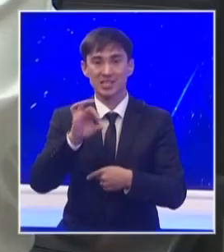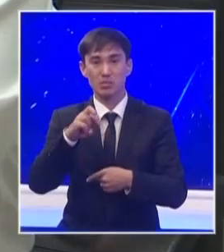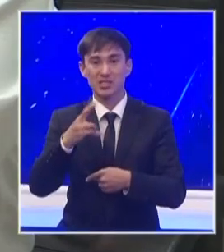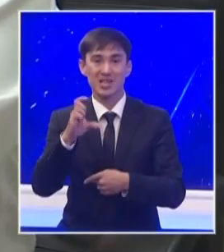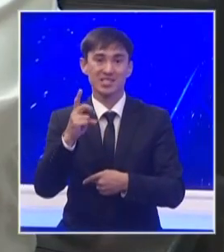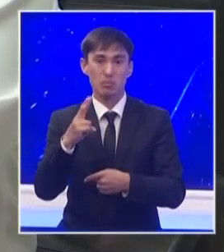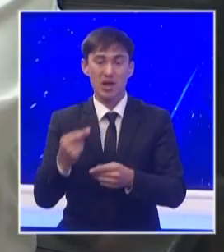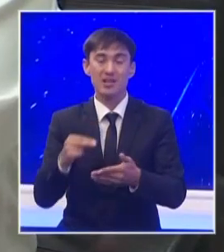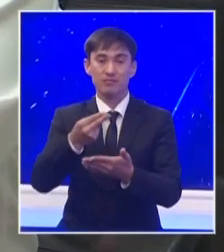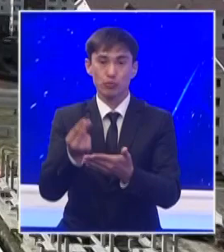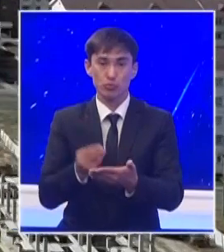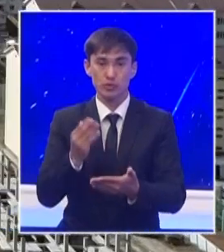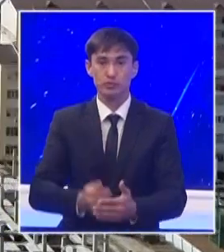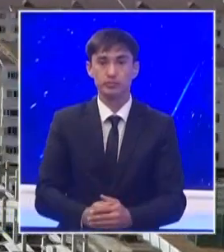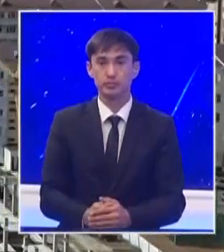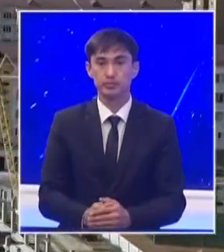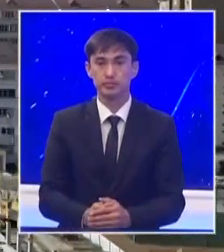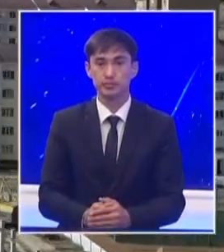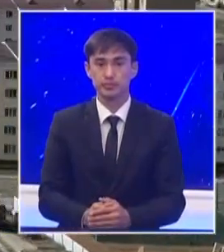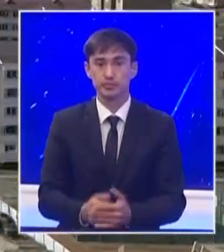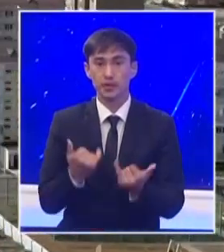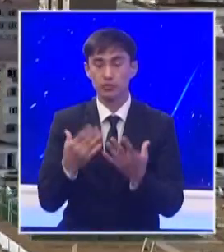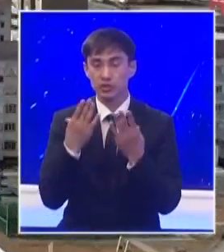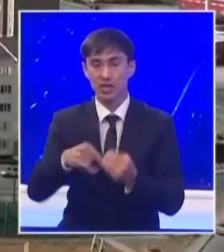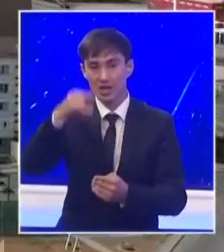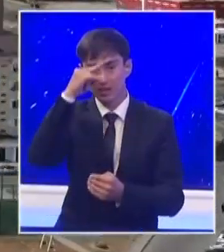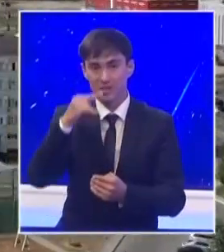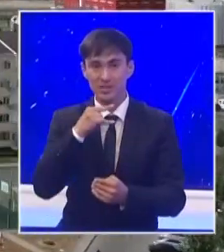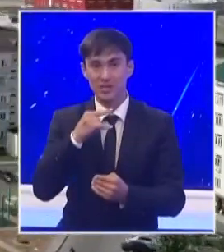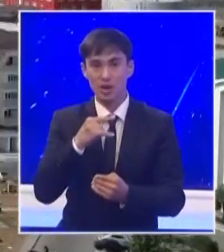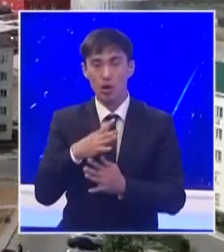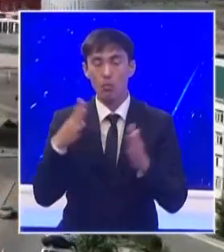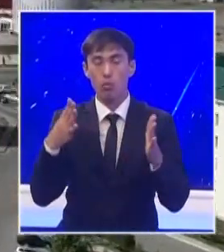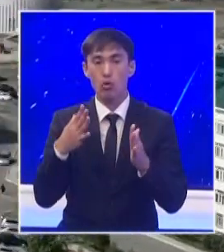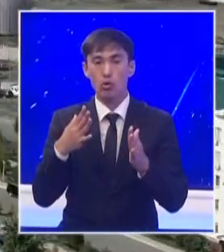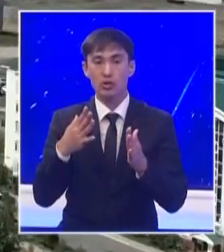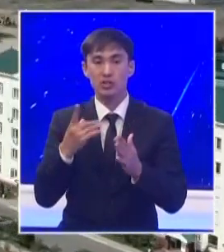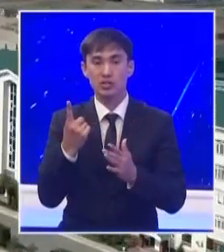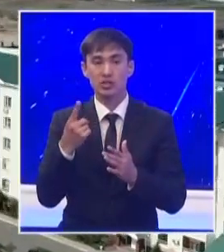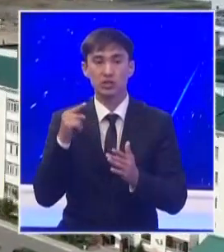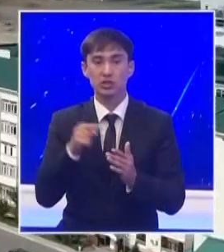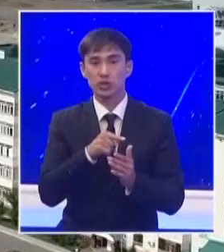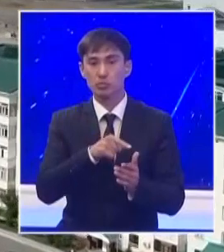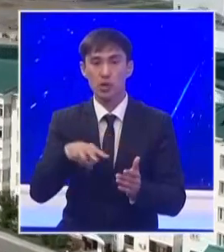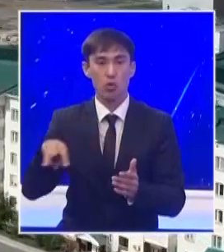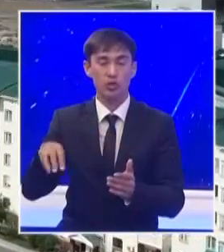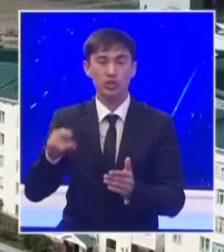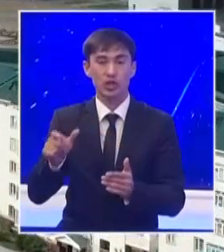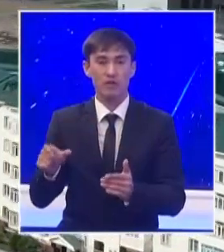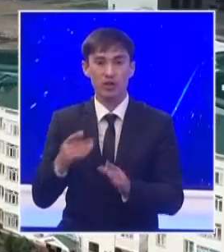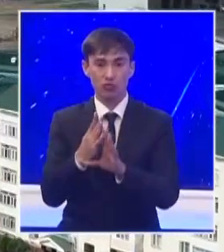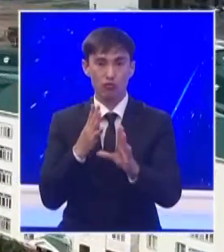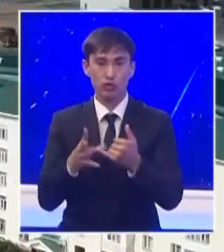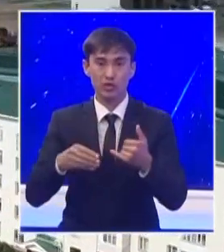ЭЦП ставите электронную подпись. На сегодняшний день в Казахстане более 1,5 миллионов человек стоят в очереди на земельный участок. И эта